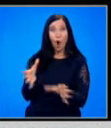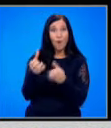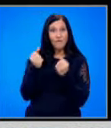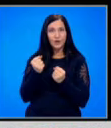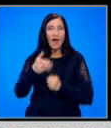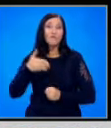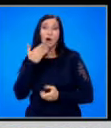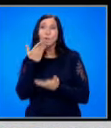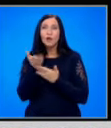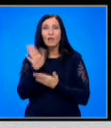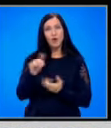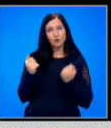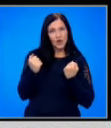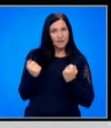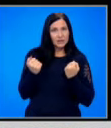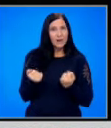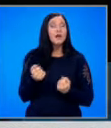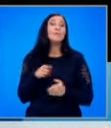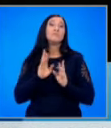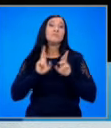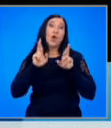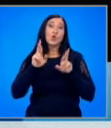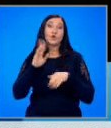него сме живи и здрави, и дано се оправи човек.